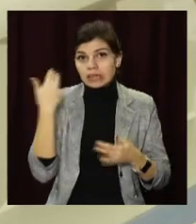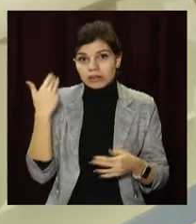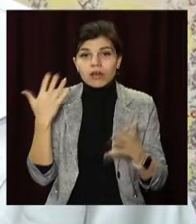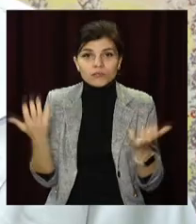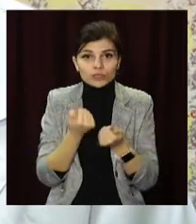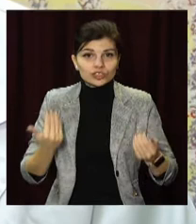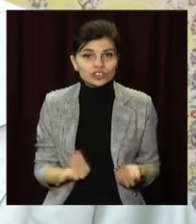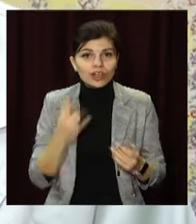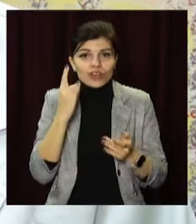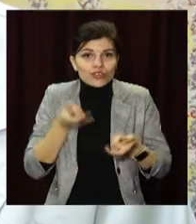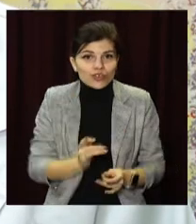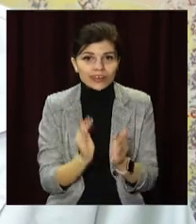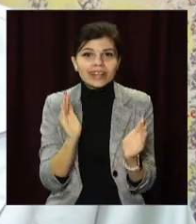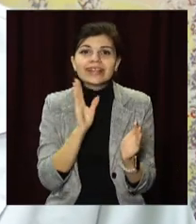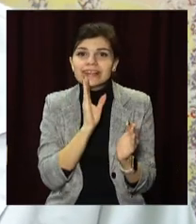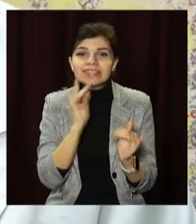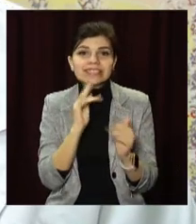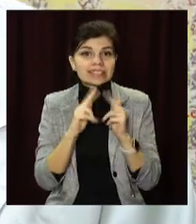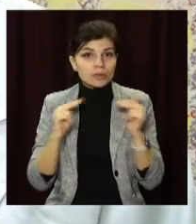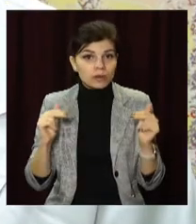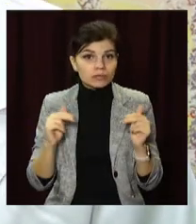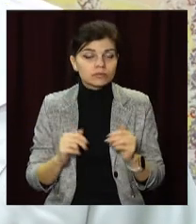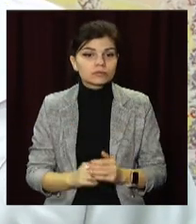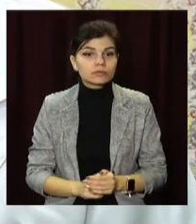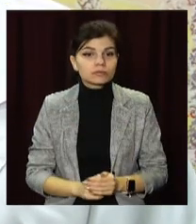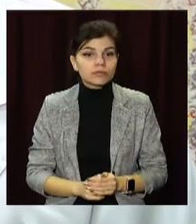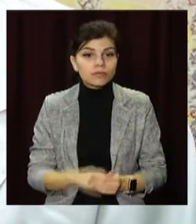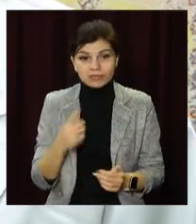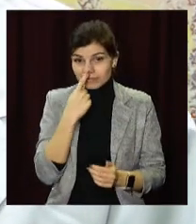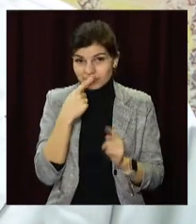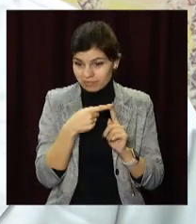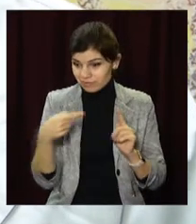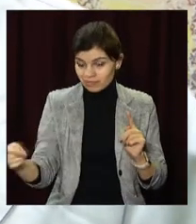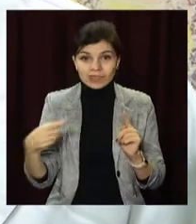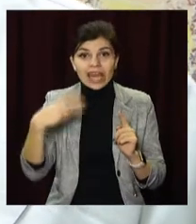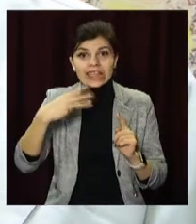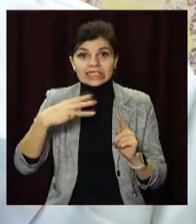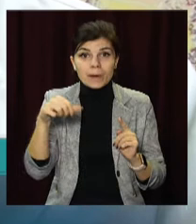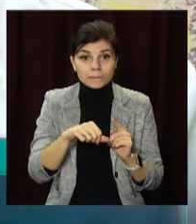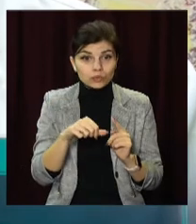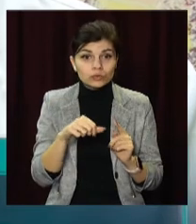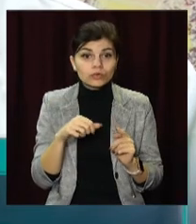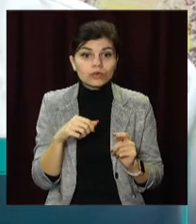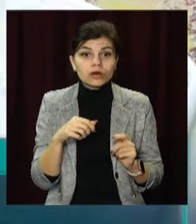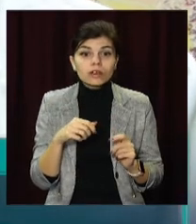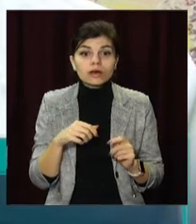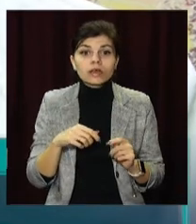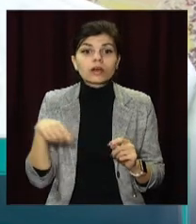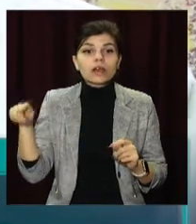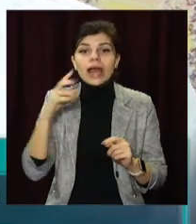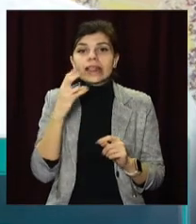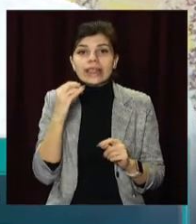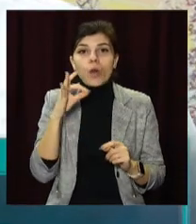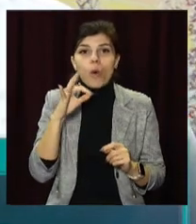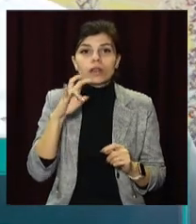Дніпра. Буквально на протяжении 30 минут неонатологи смогли доставить этого ребенка в наш центр.